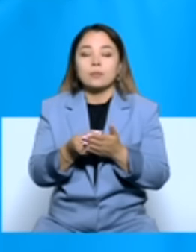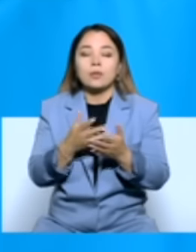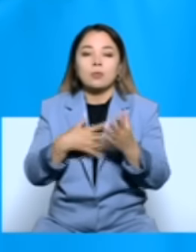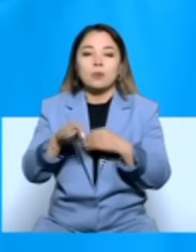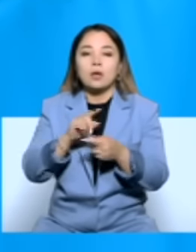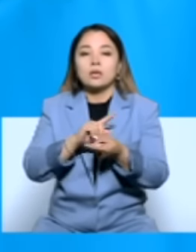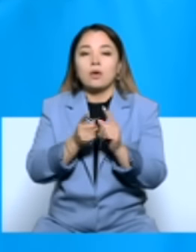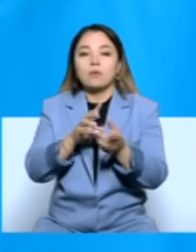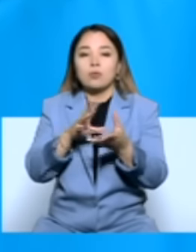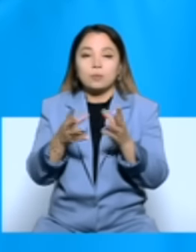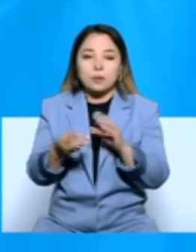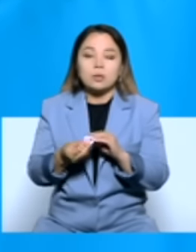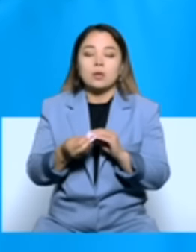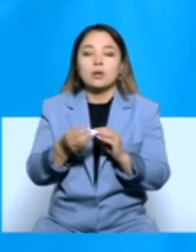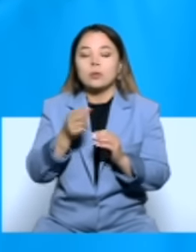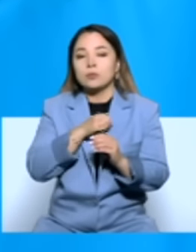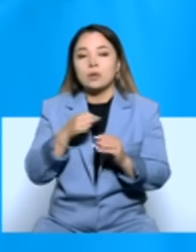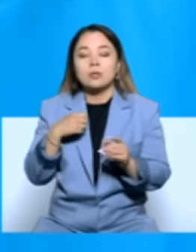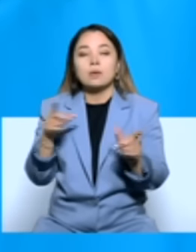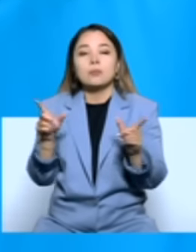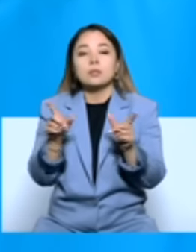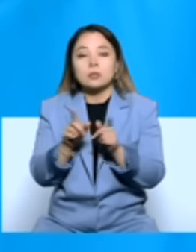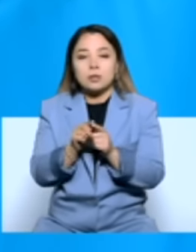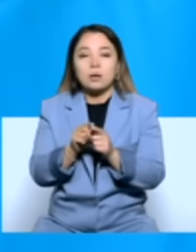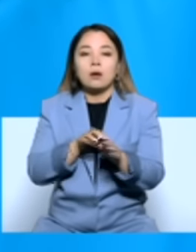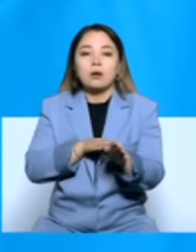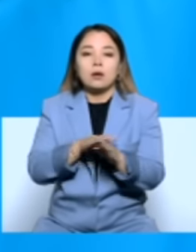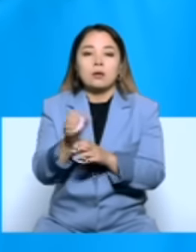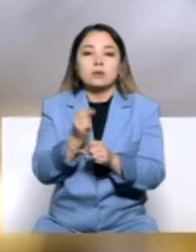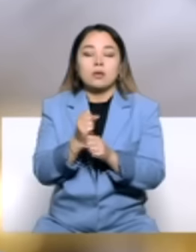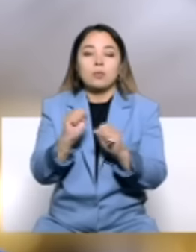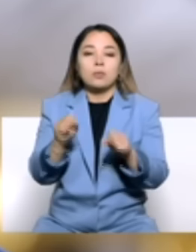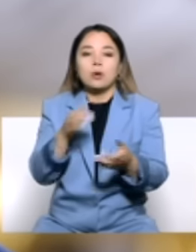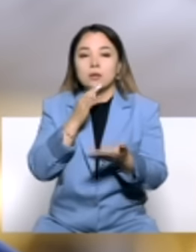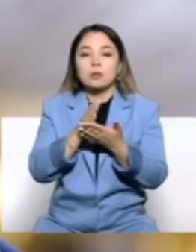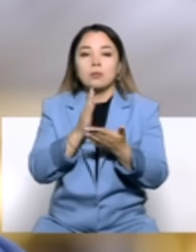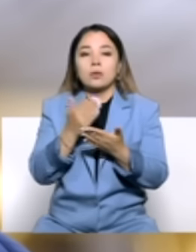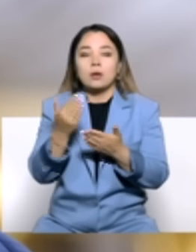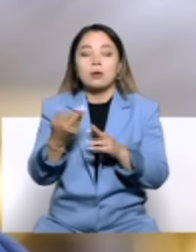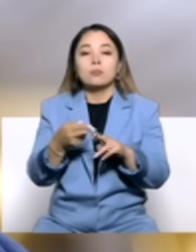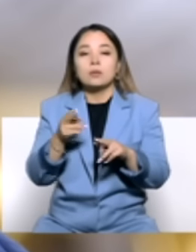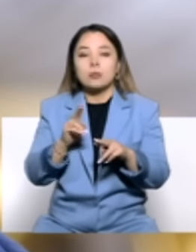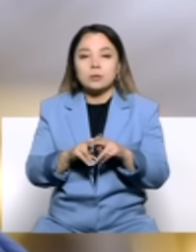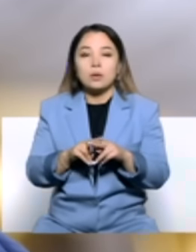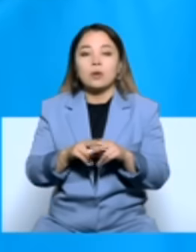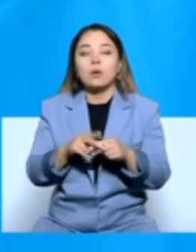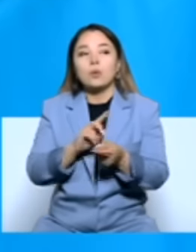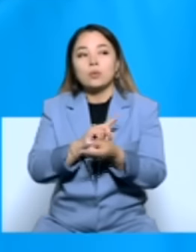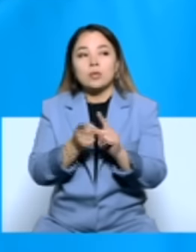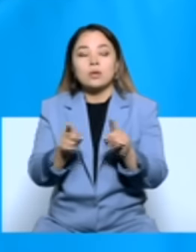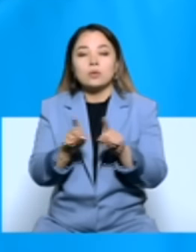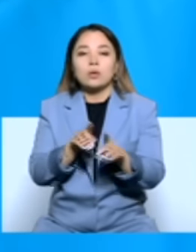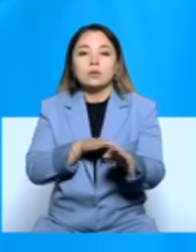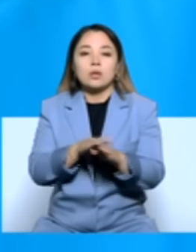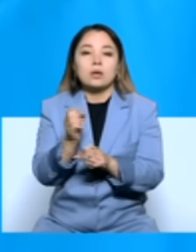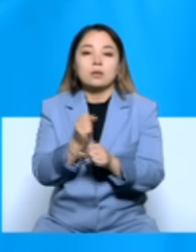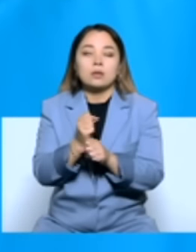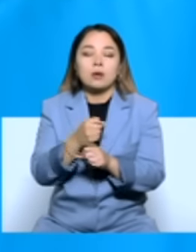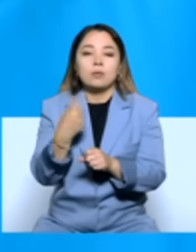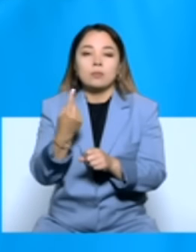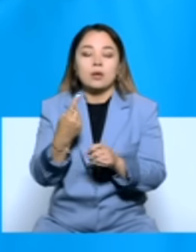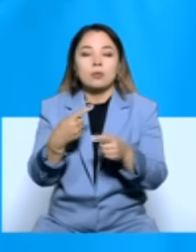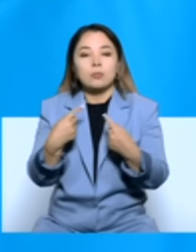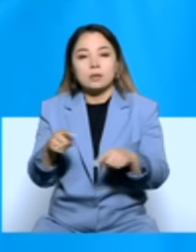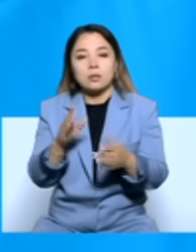барлық реформаны өздеріңізбен бірге атқардық деуге болады. Бірақ өзгерістерді жүзеге асыру бір